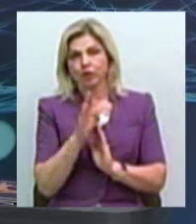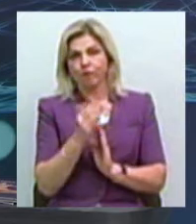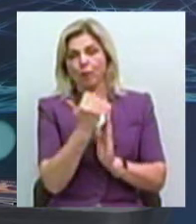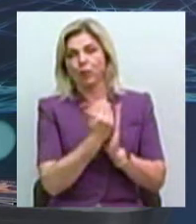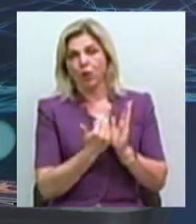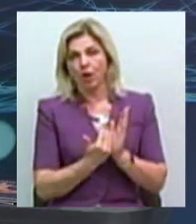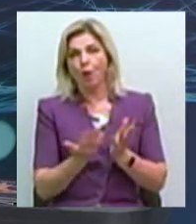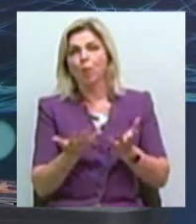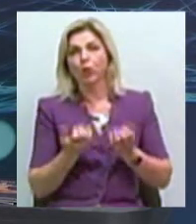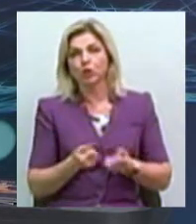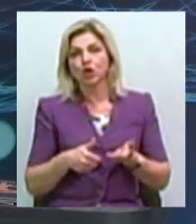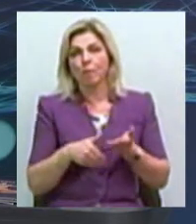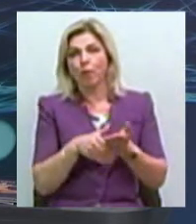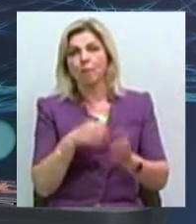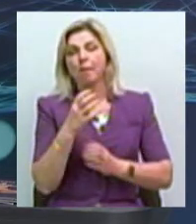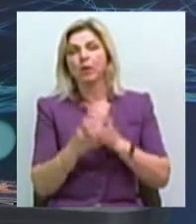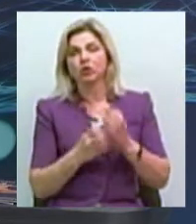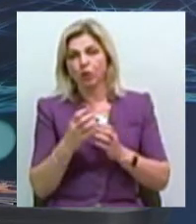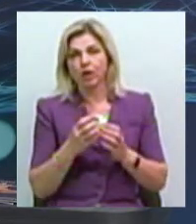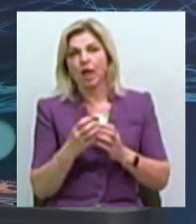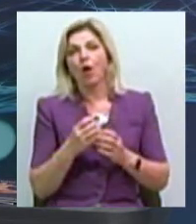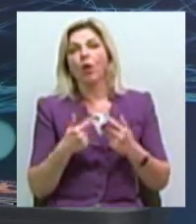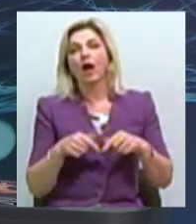получили помощь Международной организации по миграции